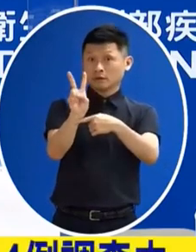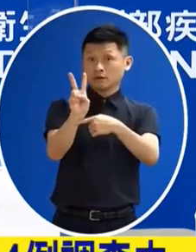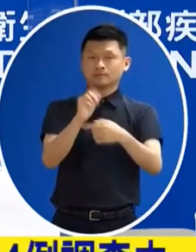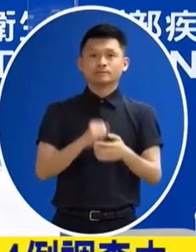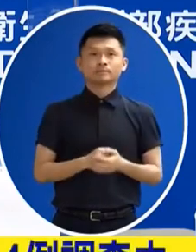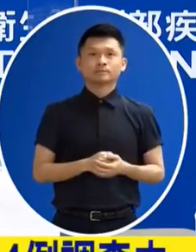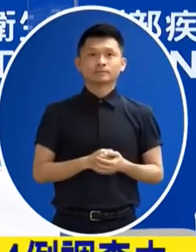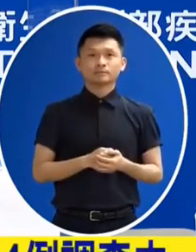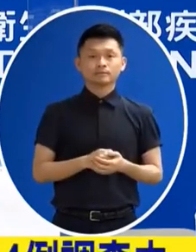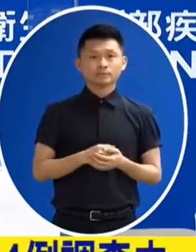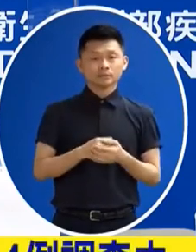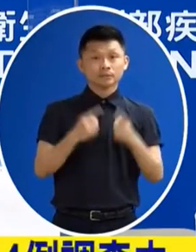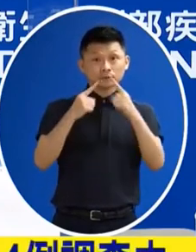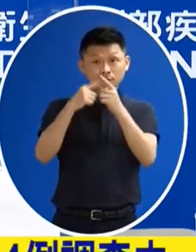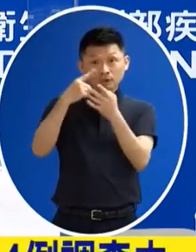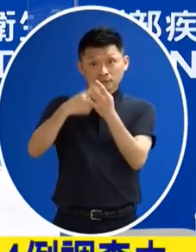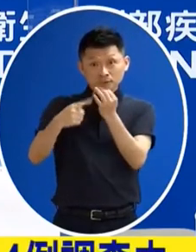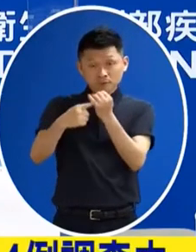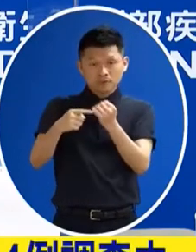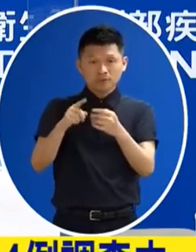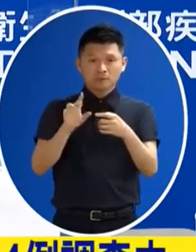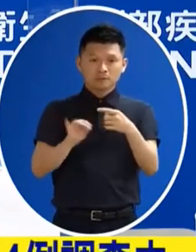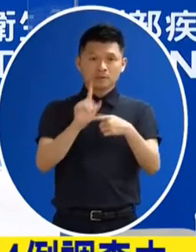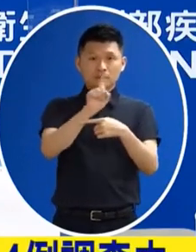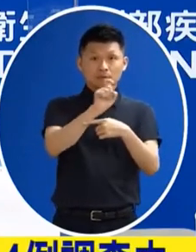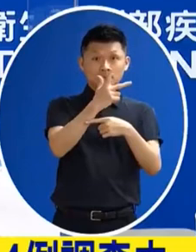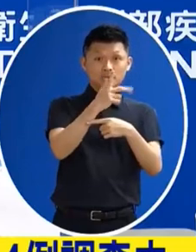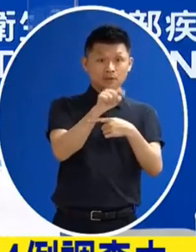17.02%，那剂次人口比是